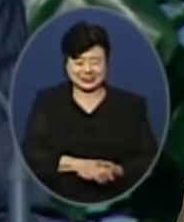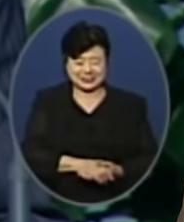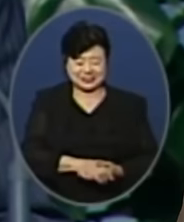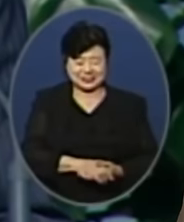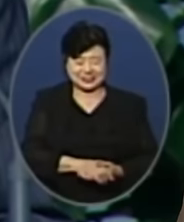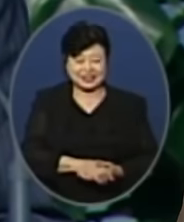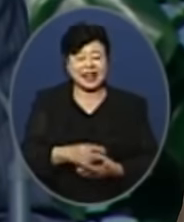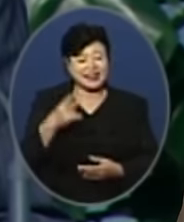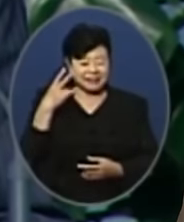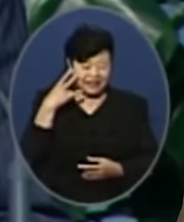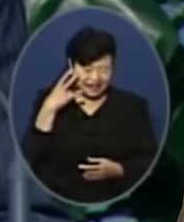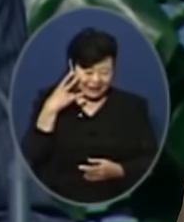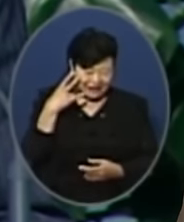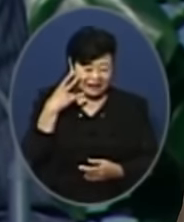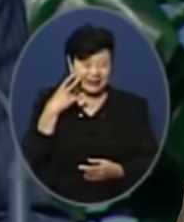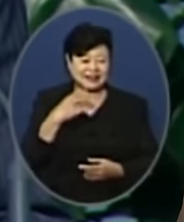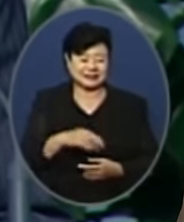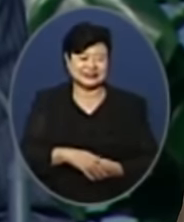예,